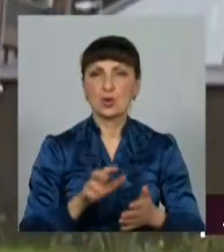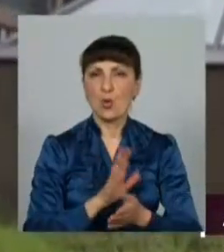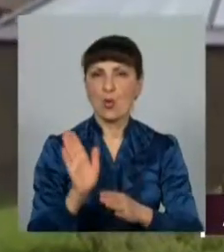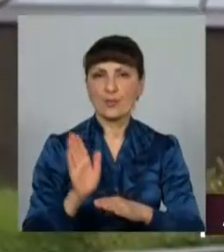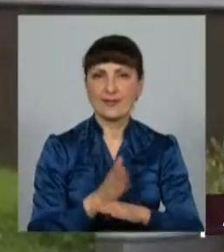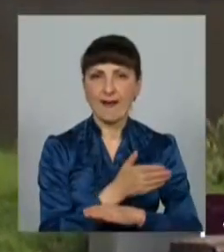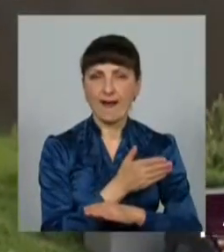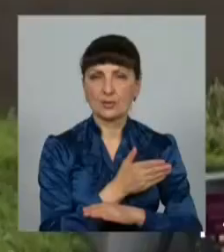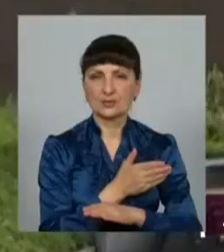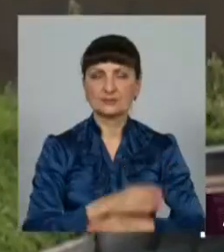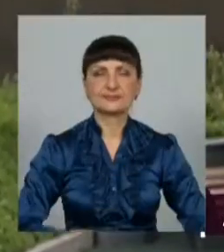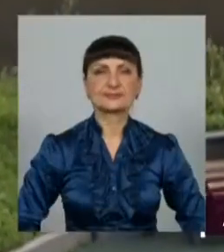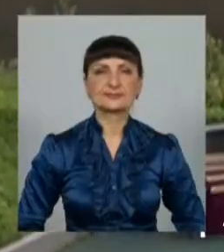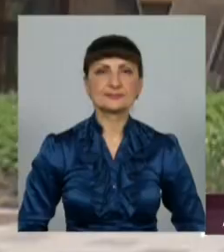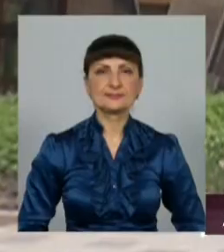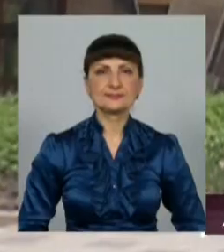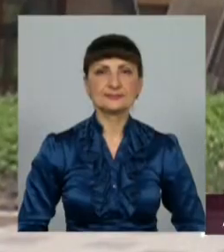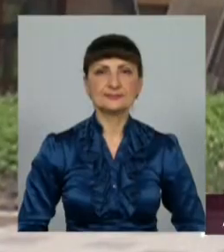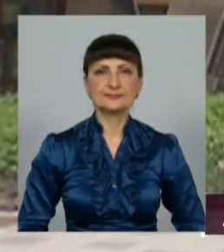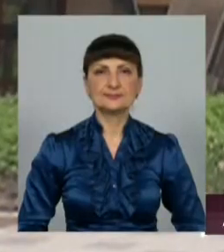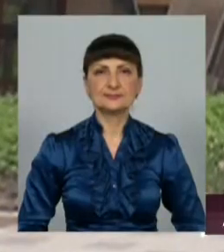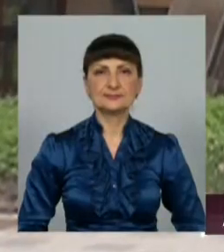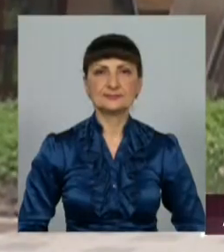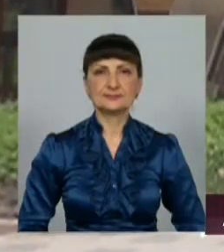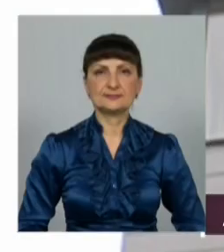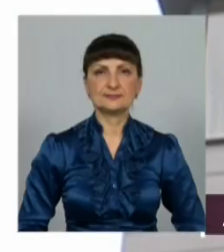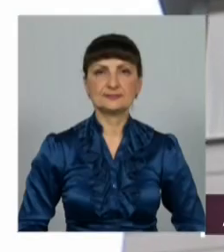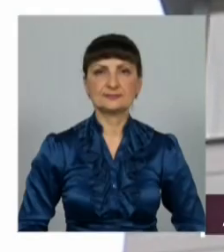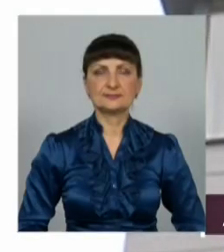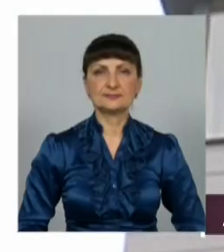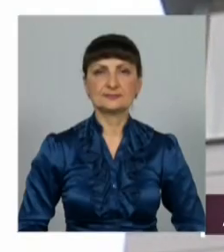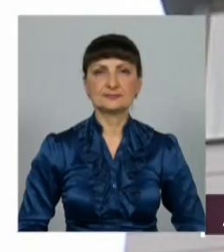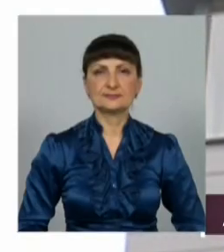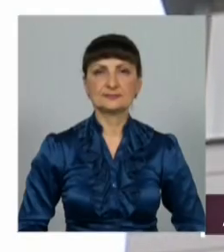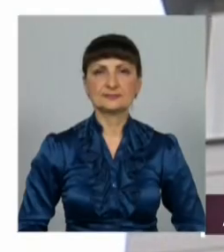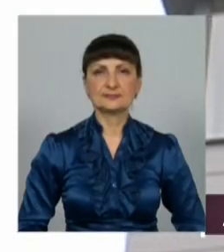конструкций и инженерных систем. Айдана Нураш, Рашид Шукуралиев, телеканал «Алматы».